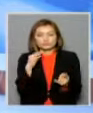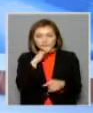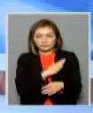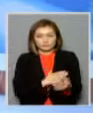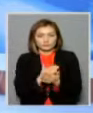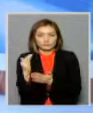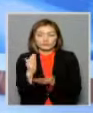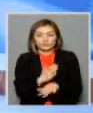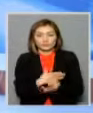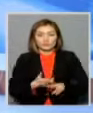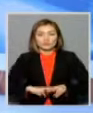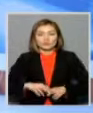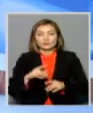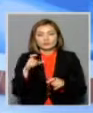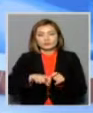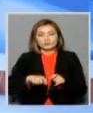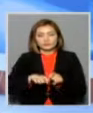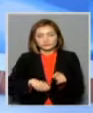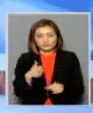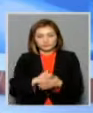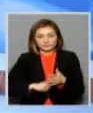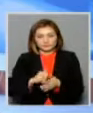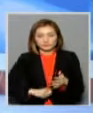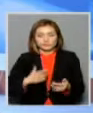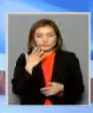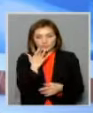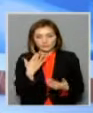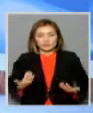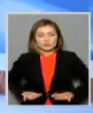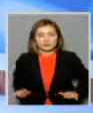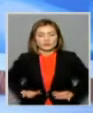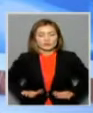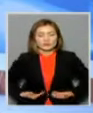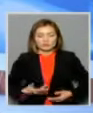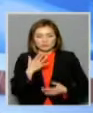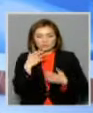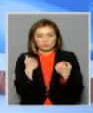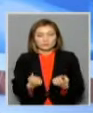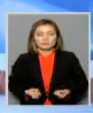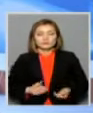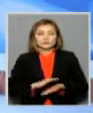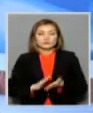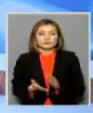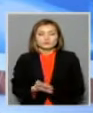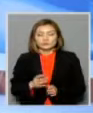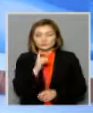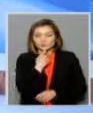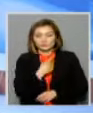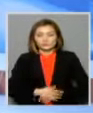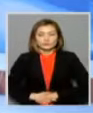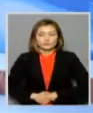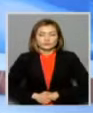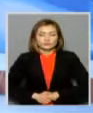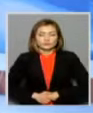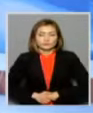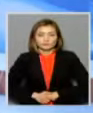выше в разы. По словам экспертов, основной причиной суицида – это жизненные ценности и социальное положение в обществе. Подробнее расскажет моя